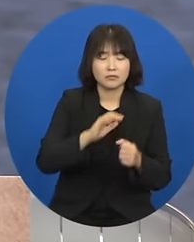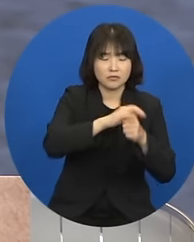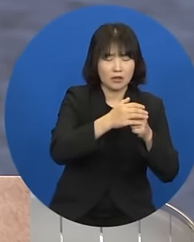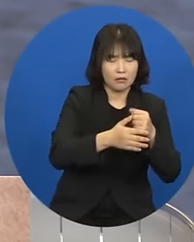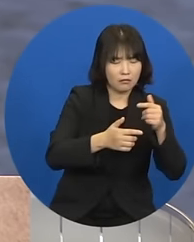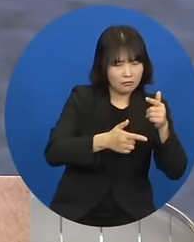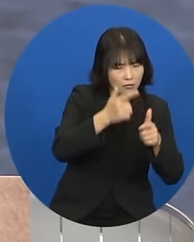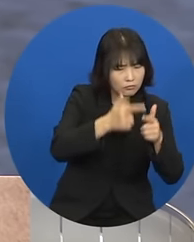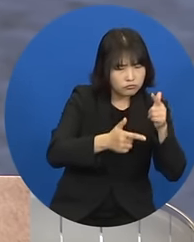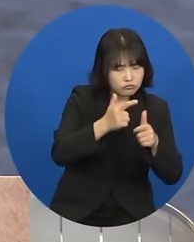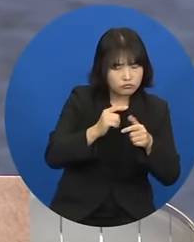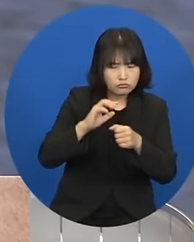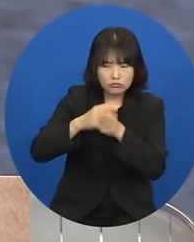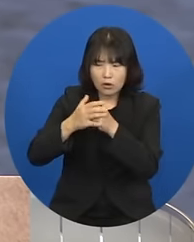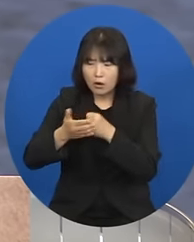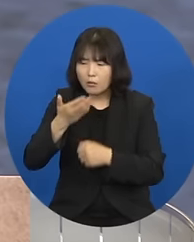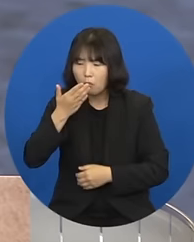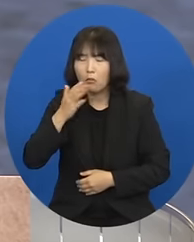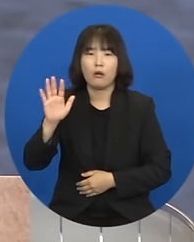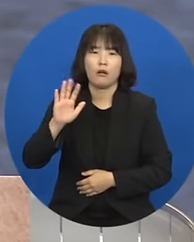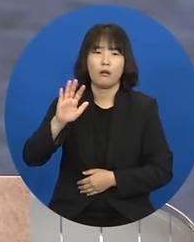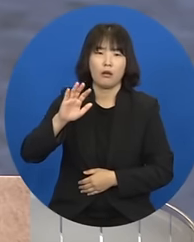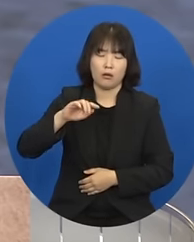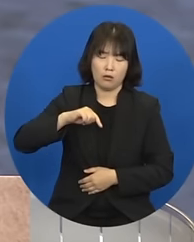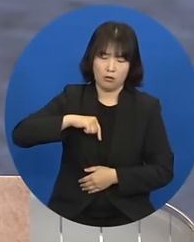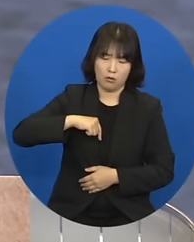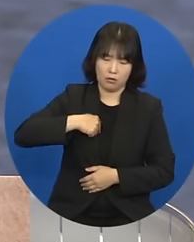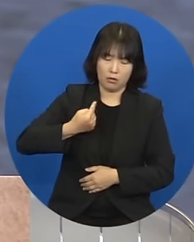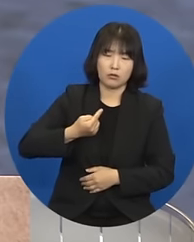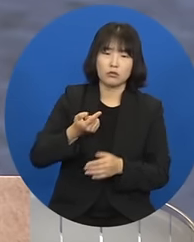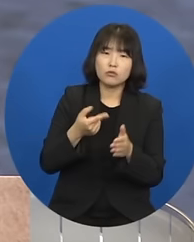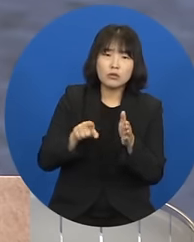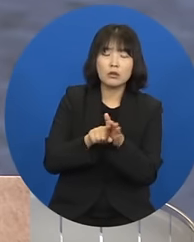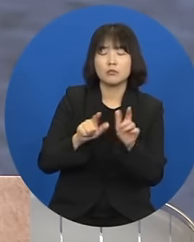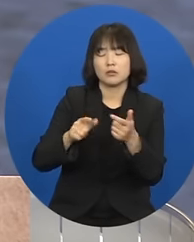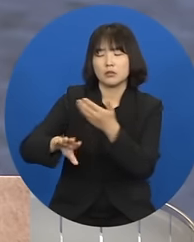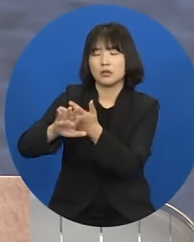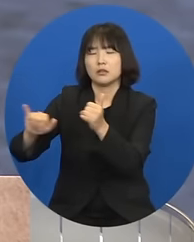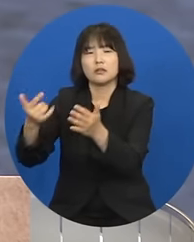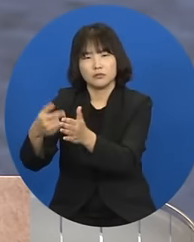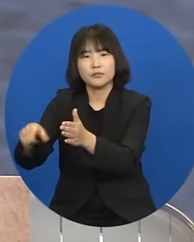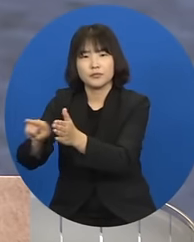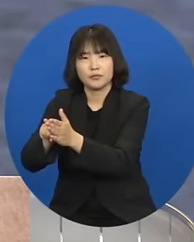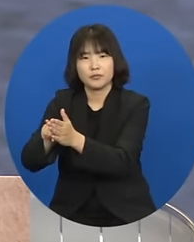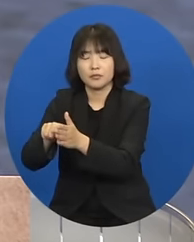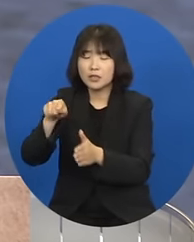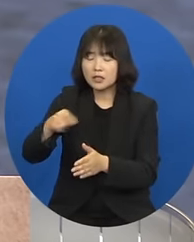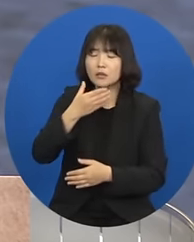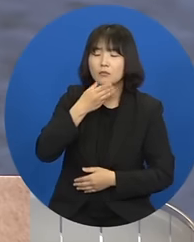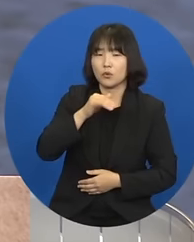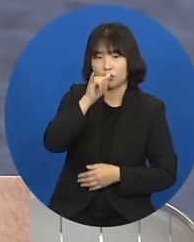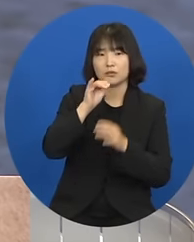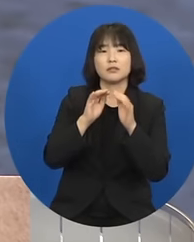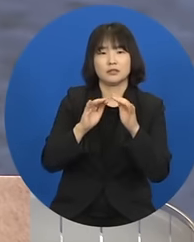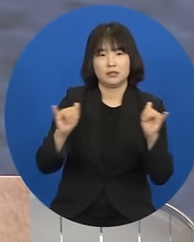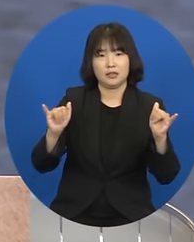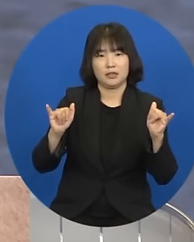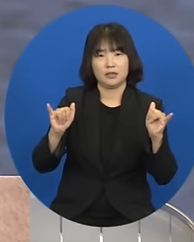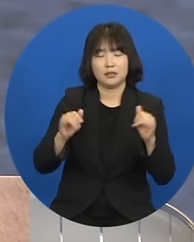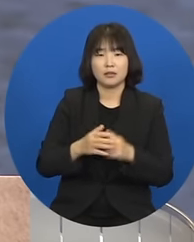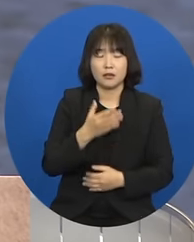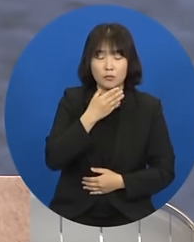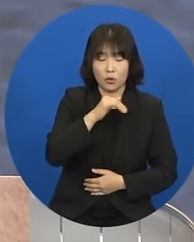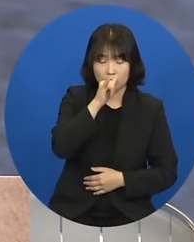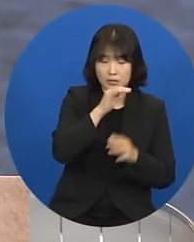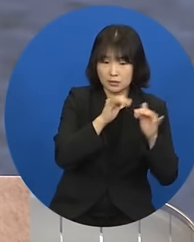사과나무는 사과를 먹지 않지. 자기를 위한 게 아니야. 다른 이들을 위한 거야. 여러분 이것이 복 있는 사람입니다. 복 있는 사람이